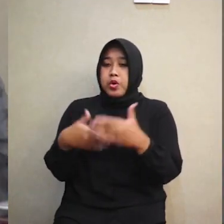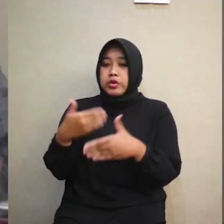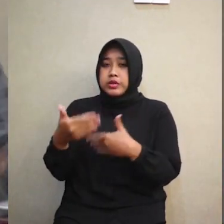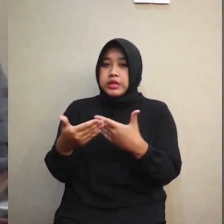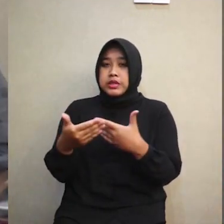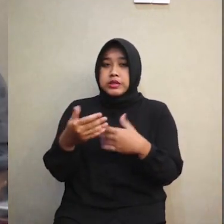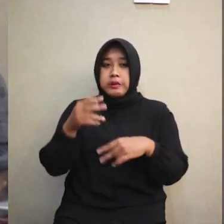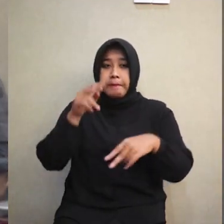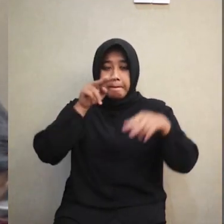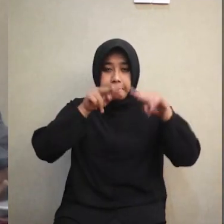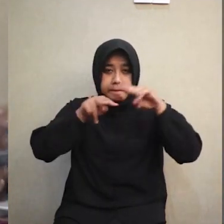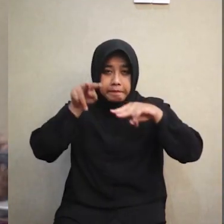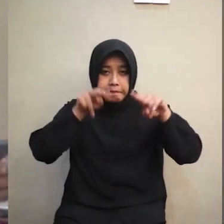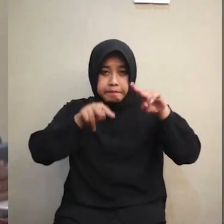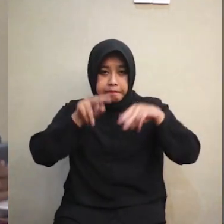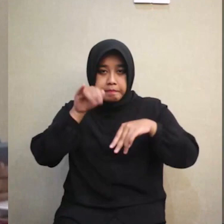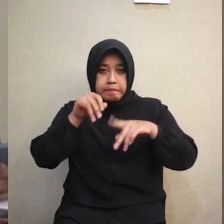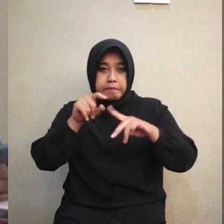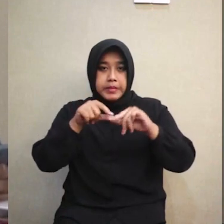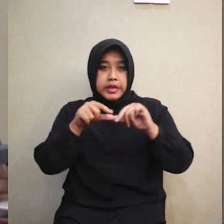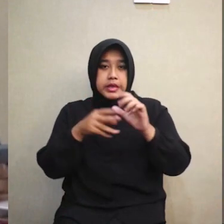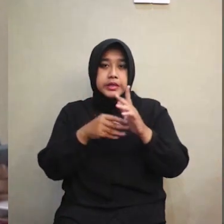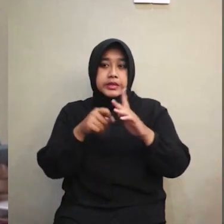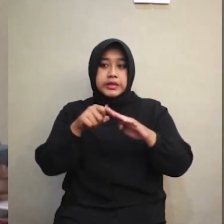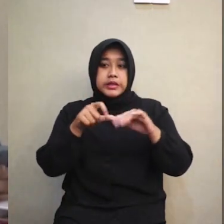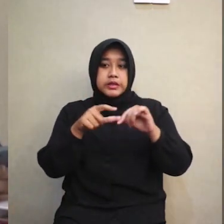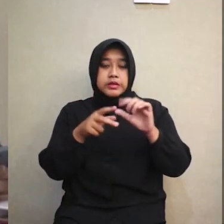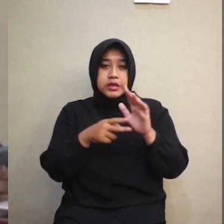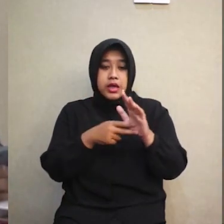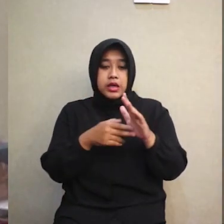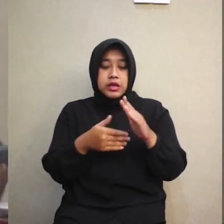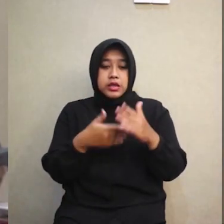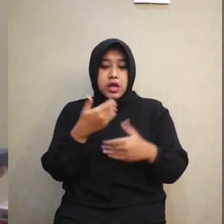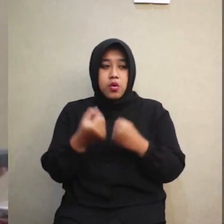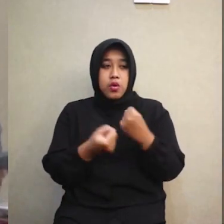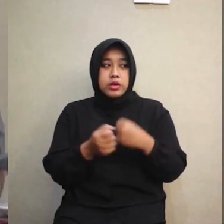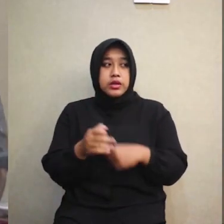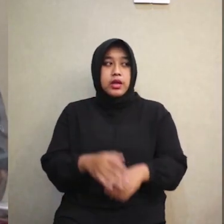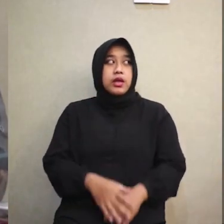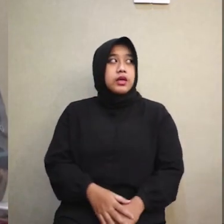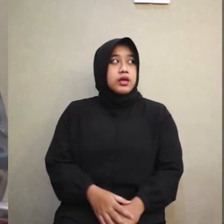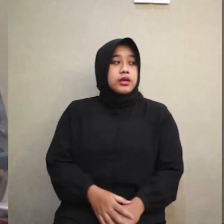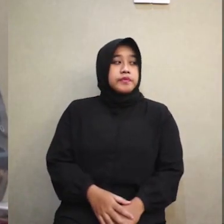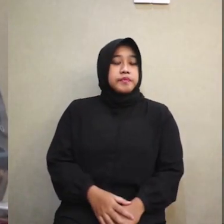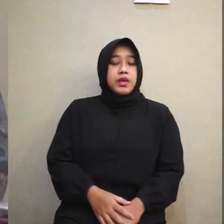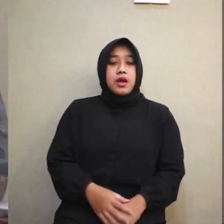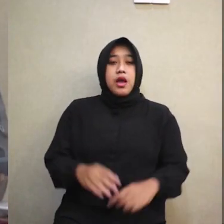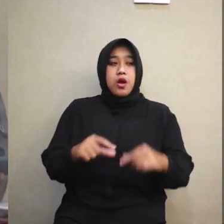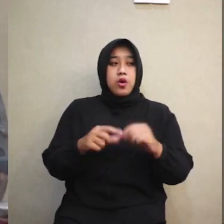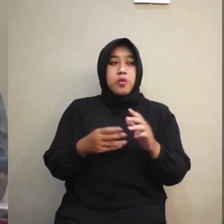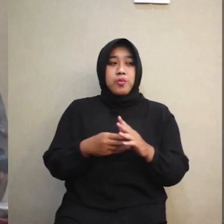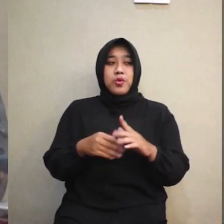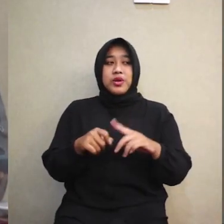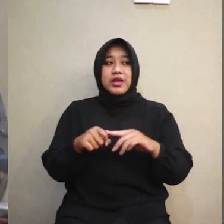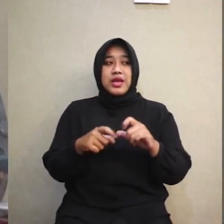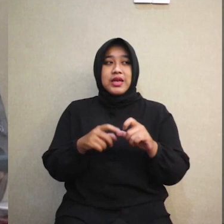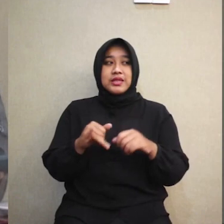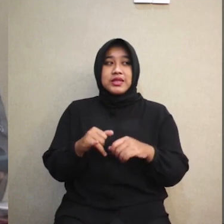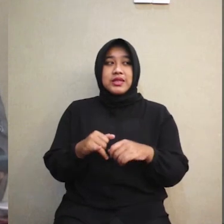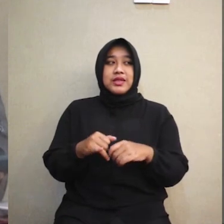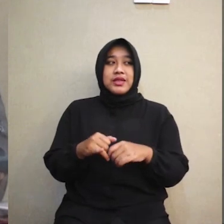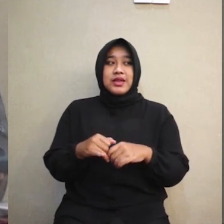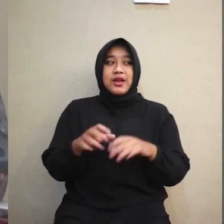penyidikan misalnya tidak tidak dilakukan dengan menyediakan akomodasi yang layak bagi teman-teman